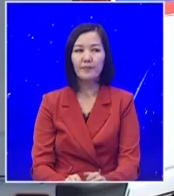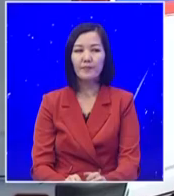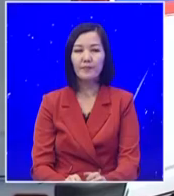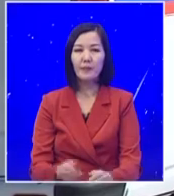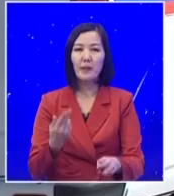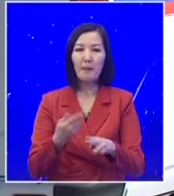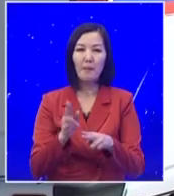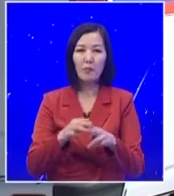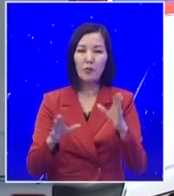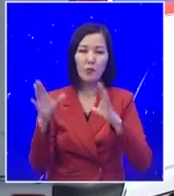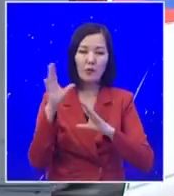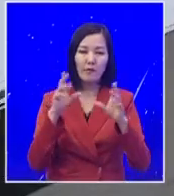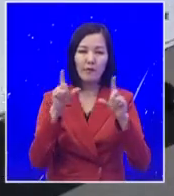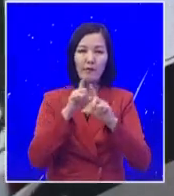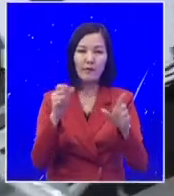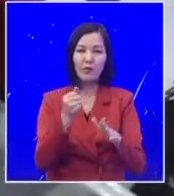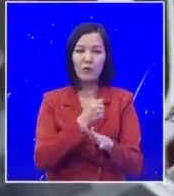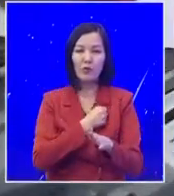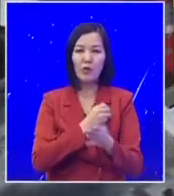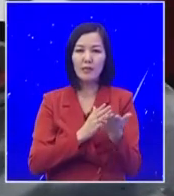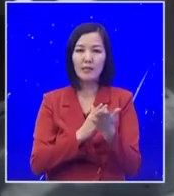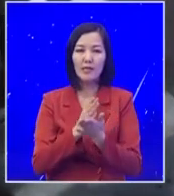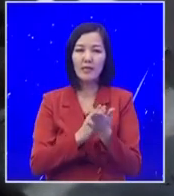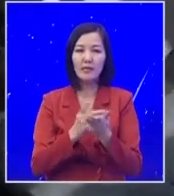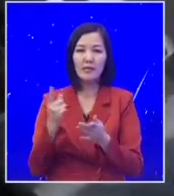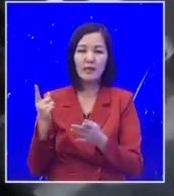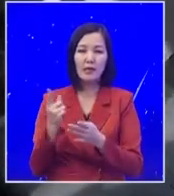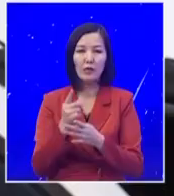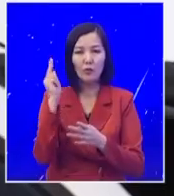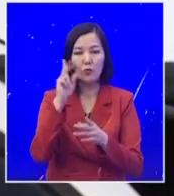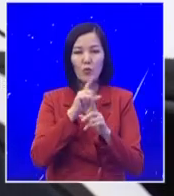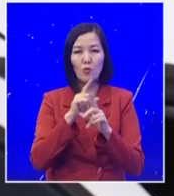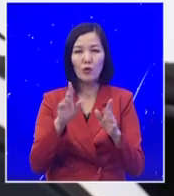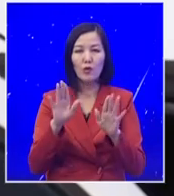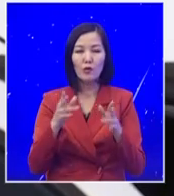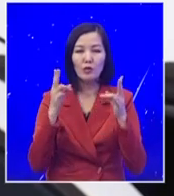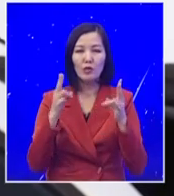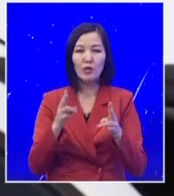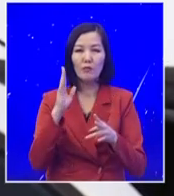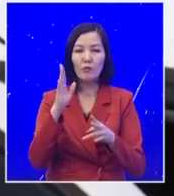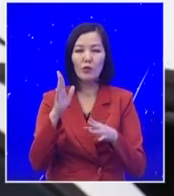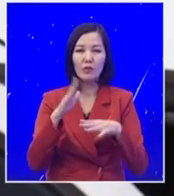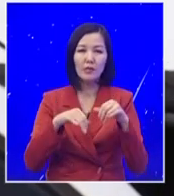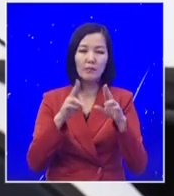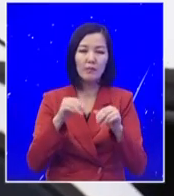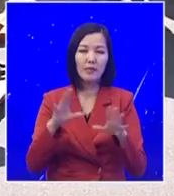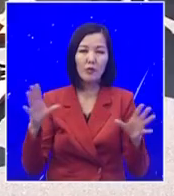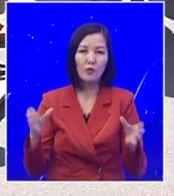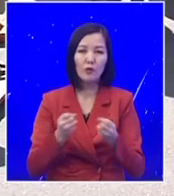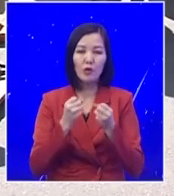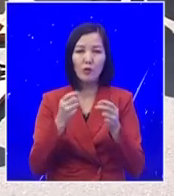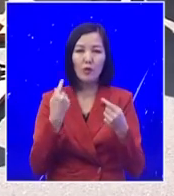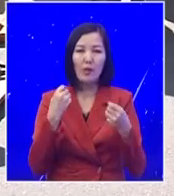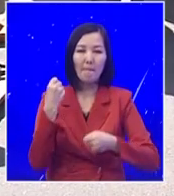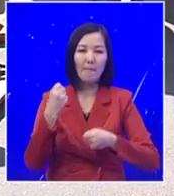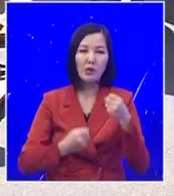Бұл білім ордасы қорғаныс саласы мамандарын дайындайтын облыстағы бірегей оқу орны. Төтеншіліктер болашақ мамандарға құтқару автомашиналары